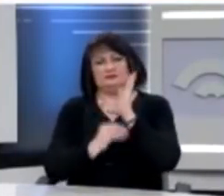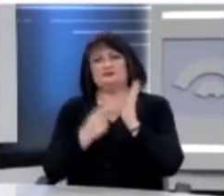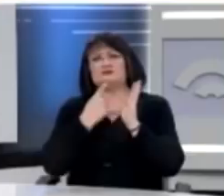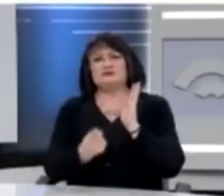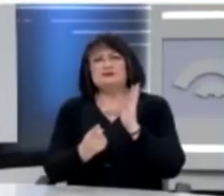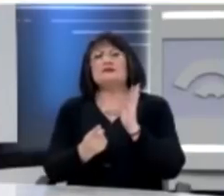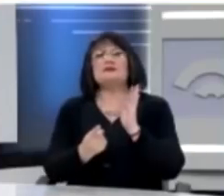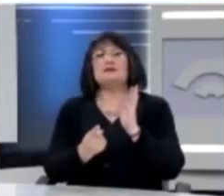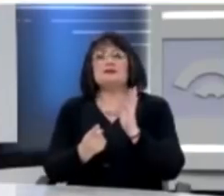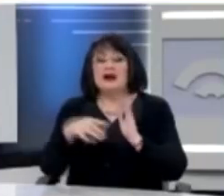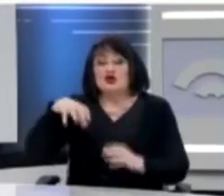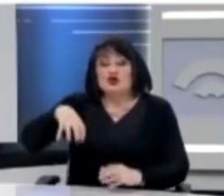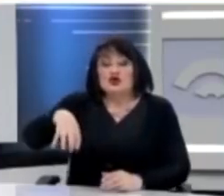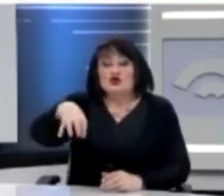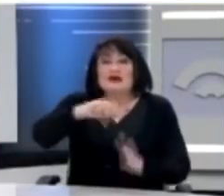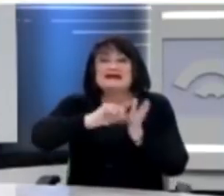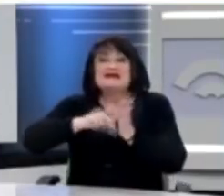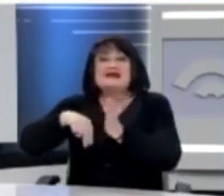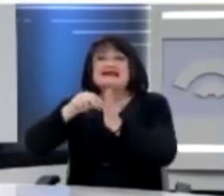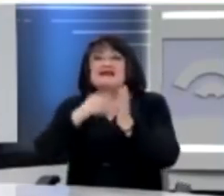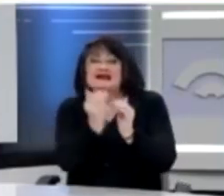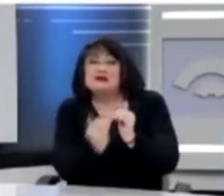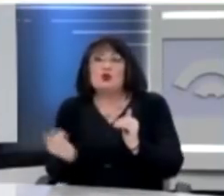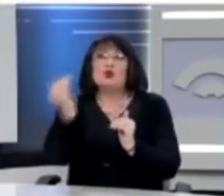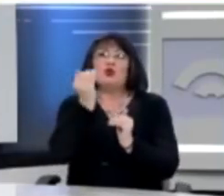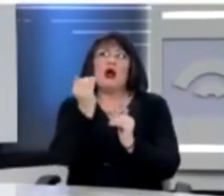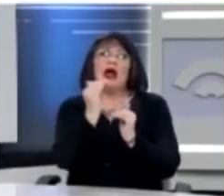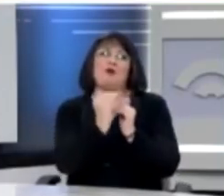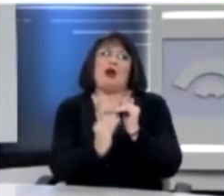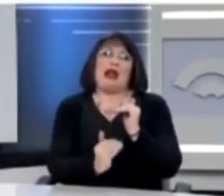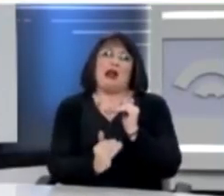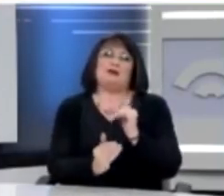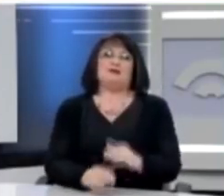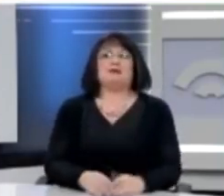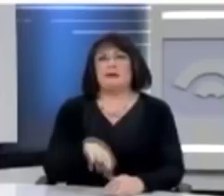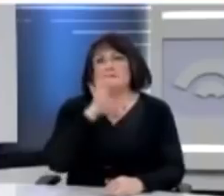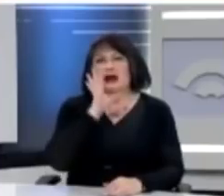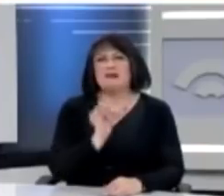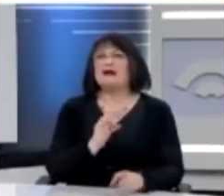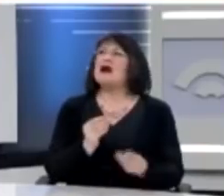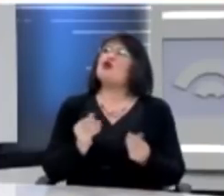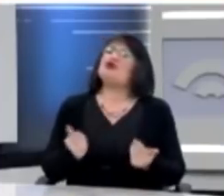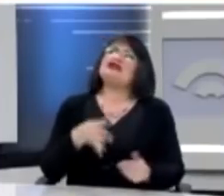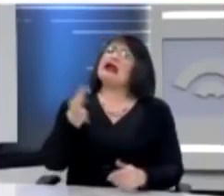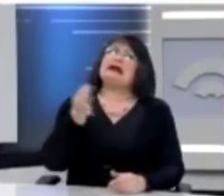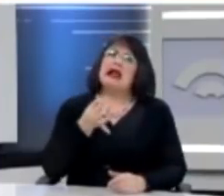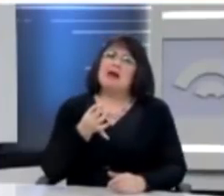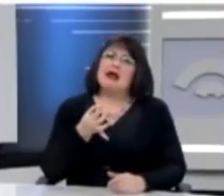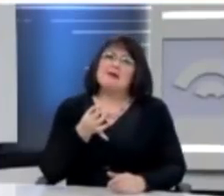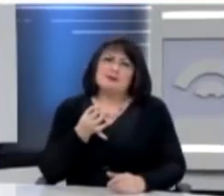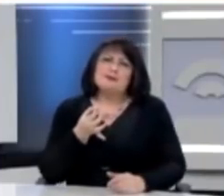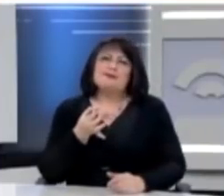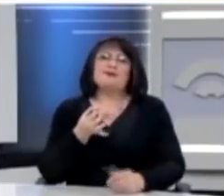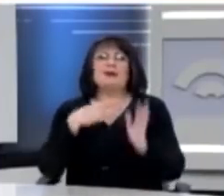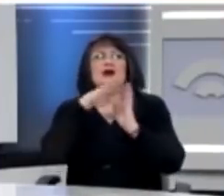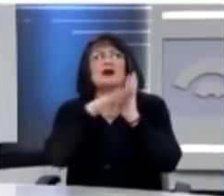ότι η τοπική σύμβαση υπερισχύει έναντι των άλλων. Στην ουσία αναφερόμαστε για τους